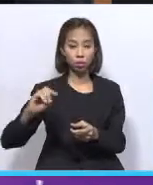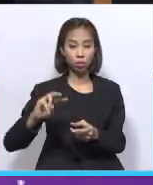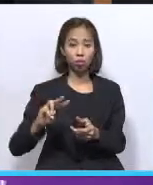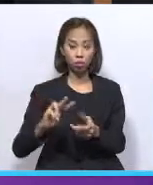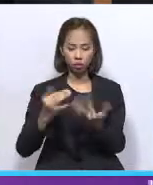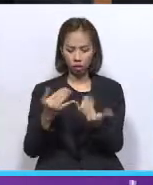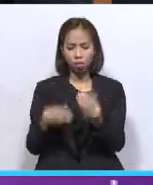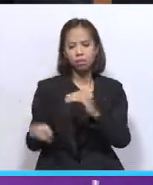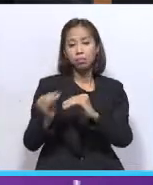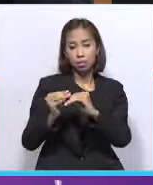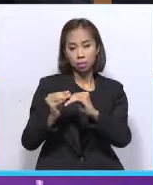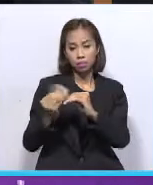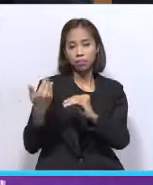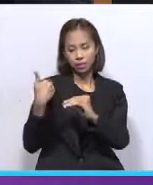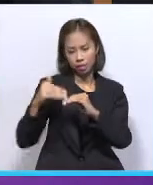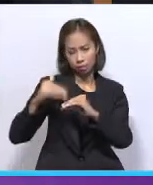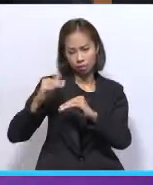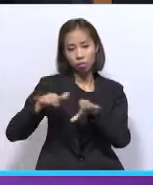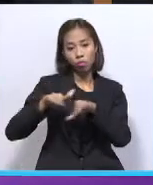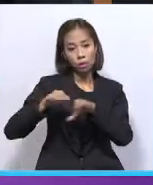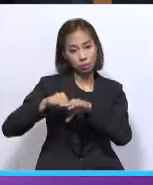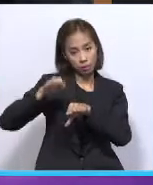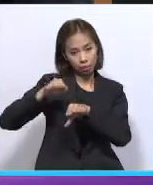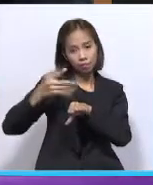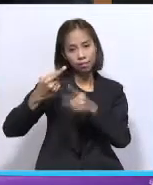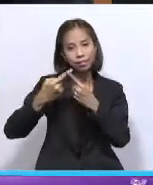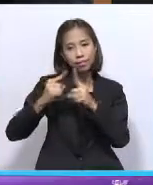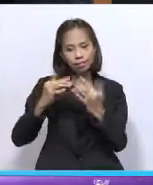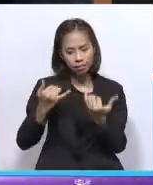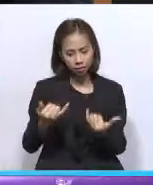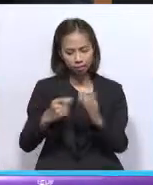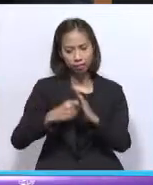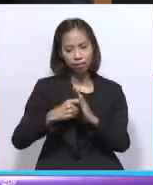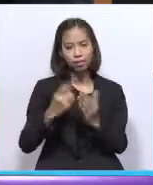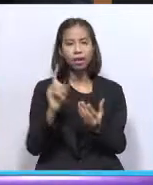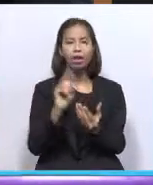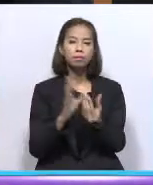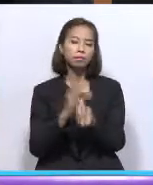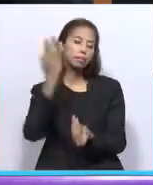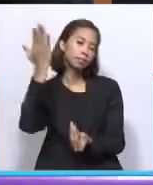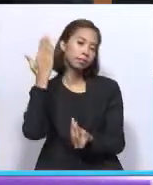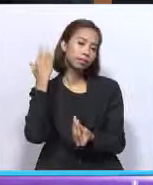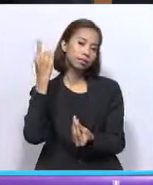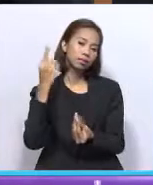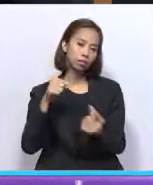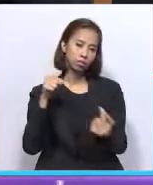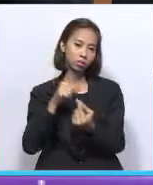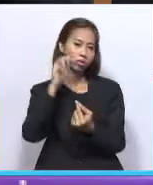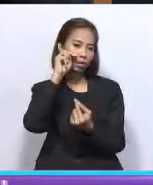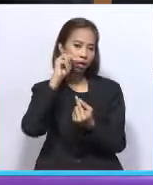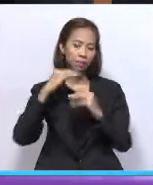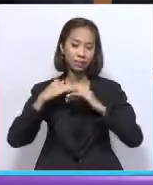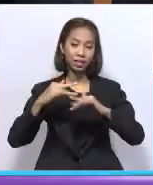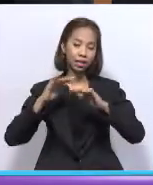ต่อลิตรแต่อย่างไรก็ตามเนี่ยผมสาเหตุหนึ่งที่เป็นส่วนหนึ่งก็คือในช่วงสัปดาห์ที่ผ่านมาเนี่ยเป็นช่วงของภาวะน้ำทะเลหนุ